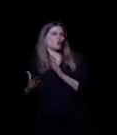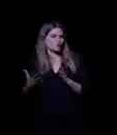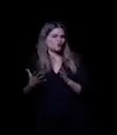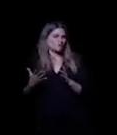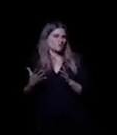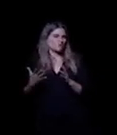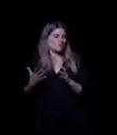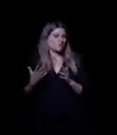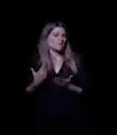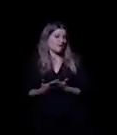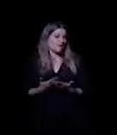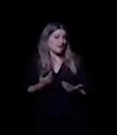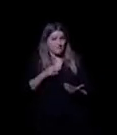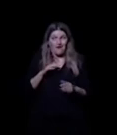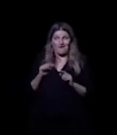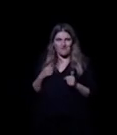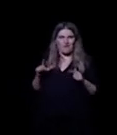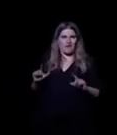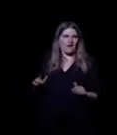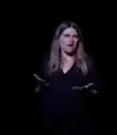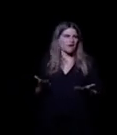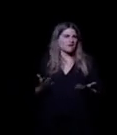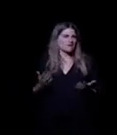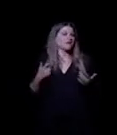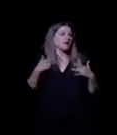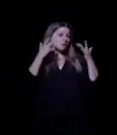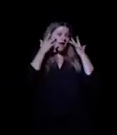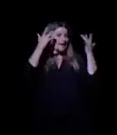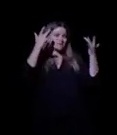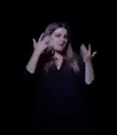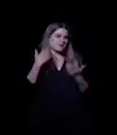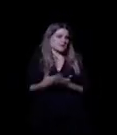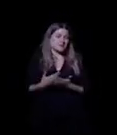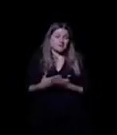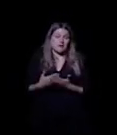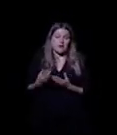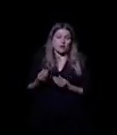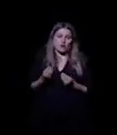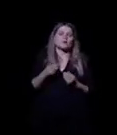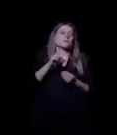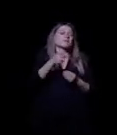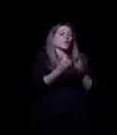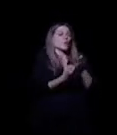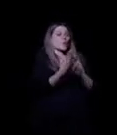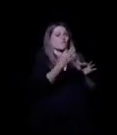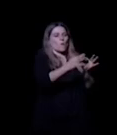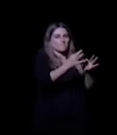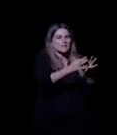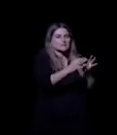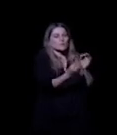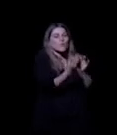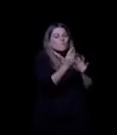cette expérience finalement beaucoup de choses positives, parce que évidemment, quand les nouvelles pièces sont arrivées, avec les nouveaux